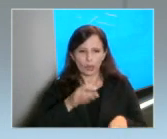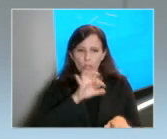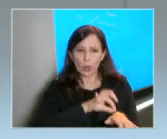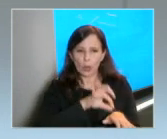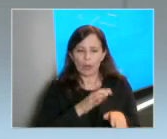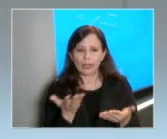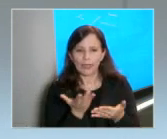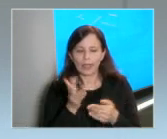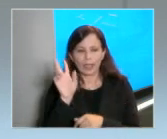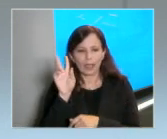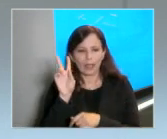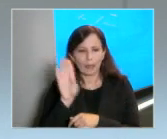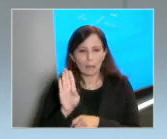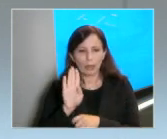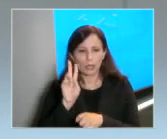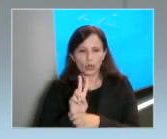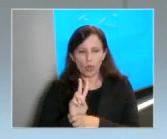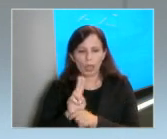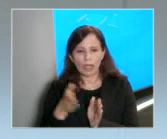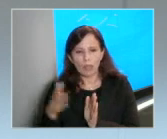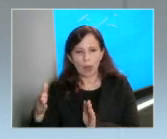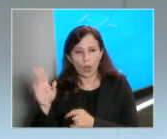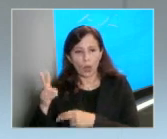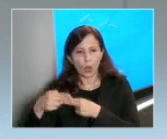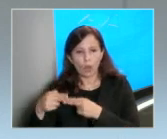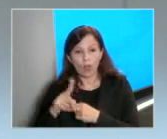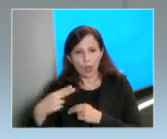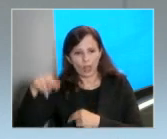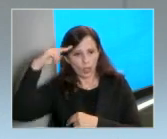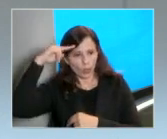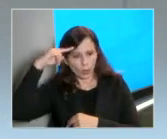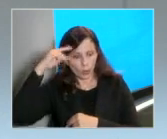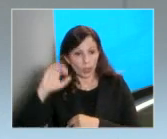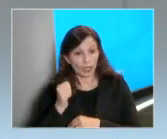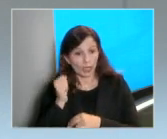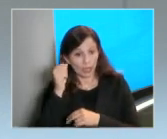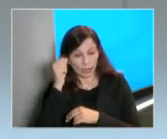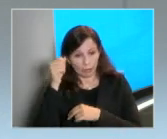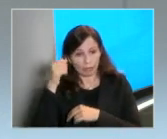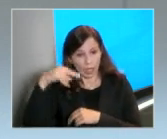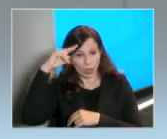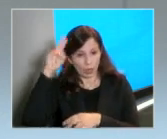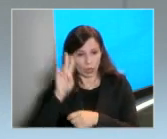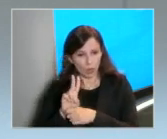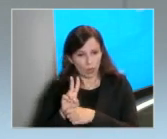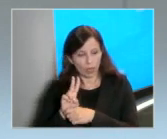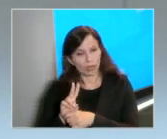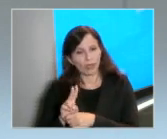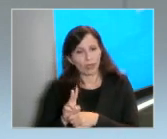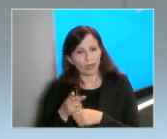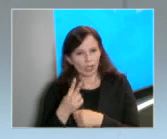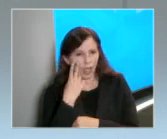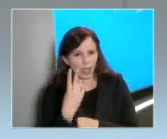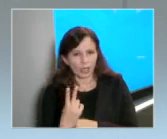נתניהו מצליח לשמור את הבלוק כל כך קרוב אליו, ולא הליכוד. אם הליכוד היה שומר את הבלוק קרוב אליו, זה משהו מסוים, אבל אתה ראית